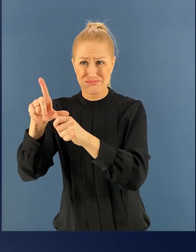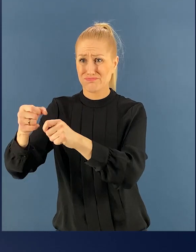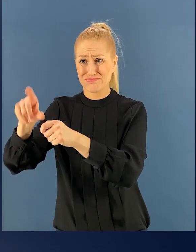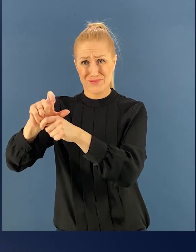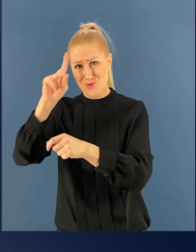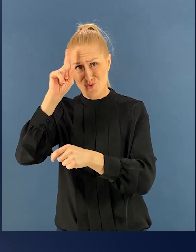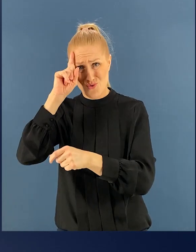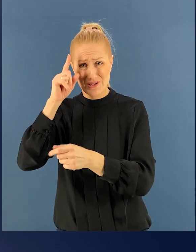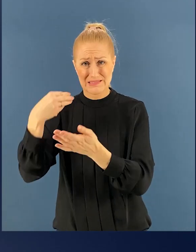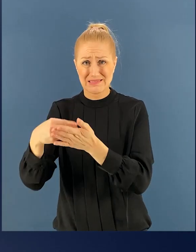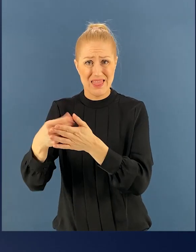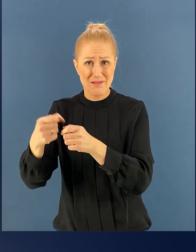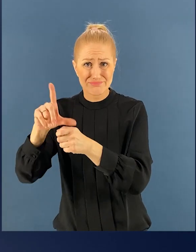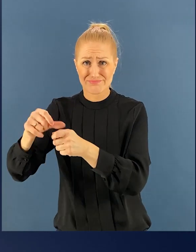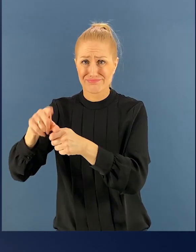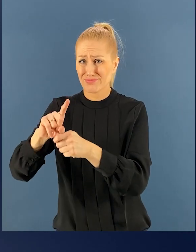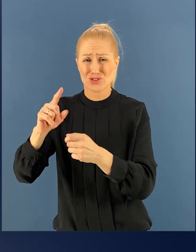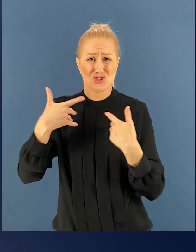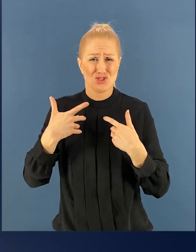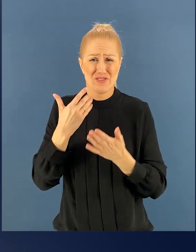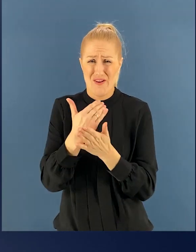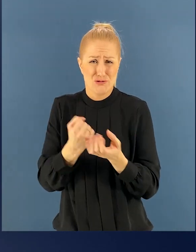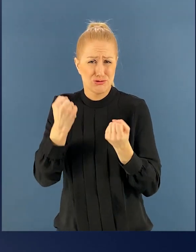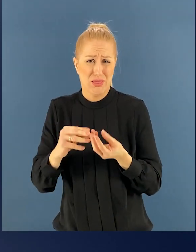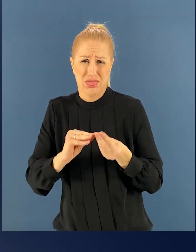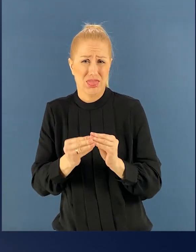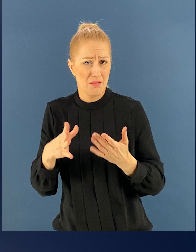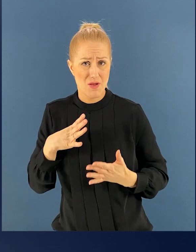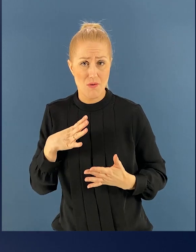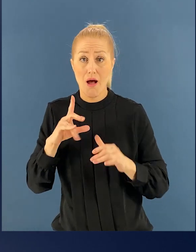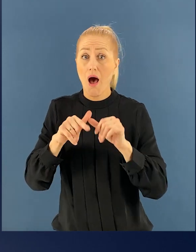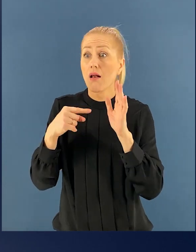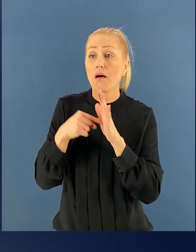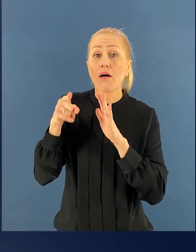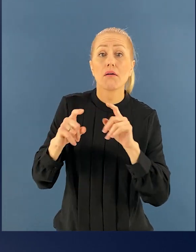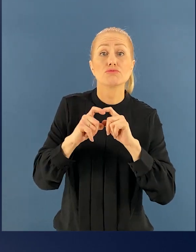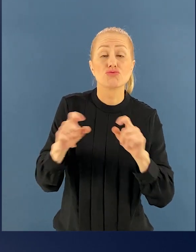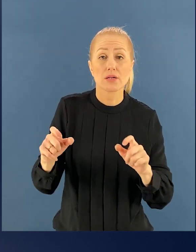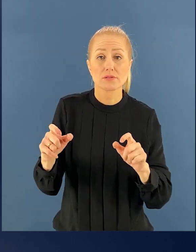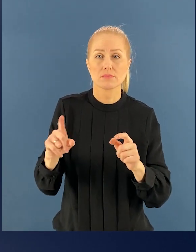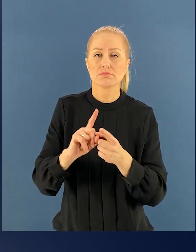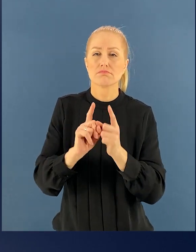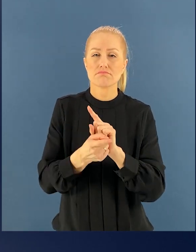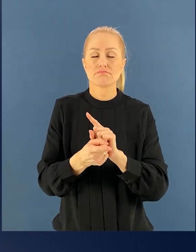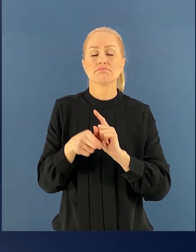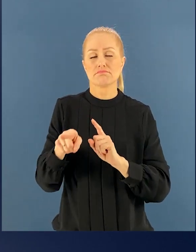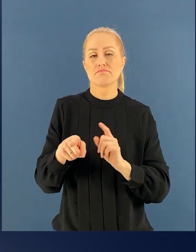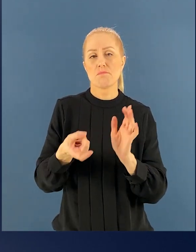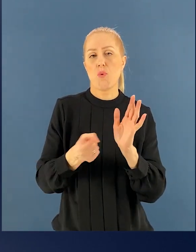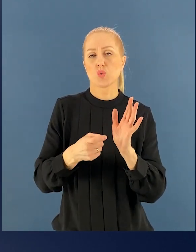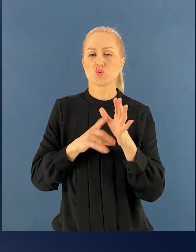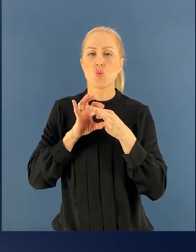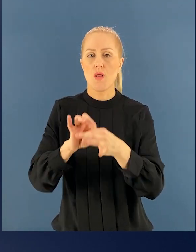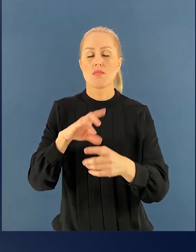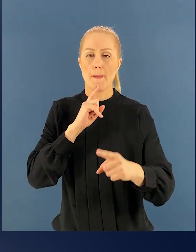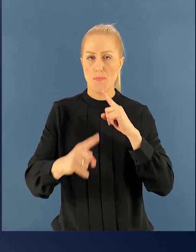od tego momentu ten postulat stał się polityczny i później z niego właśnie zrodziła